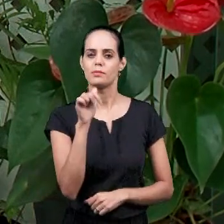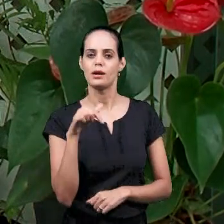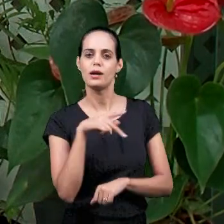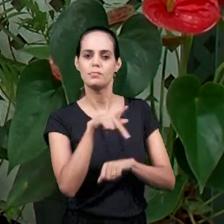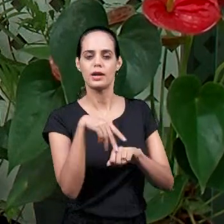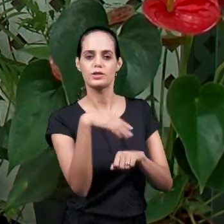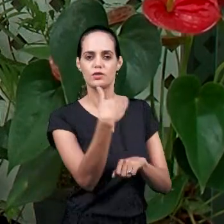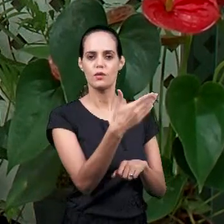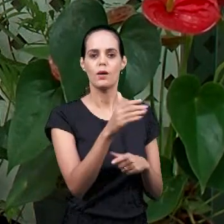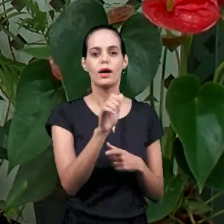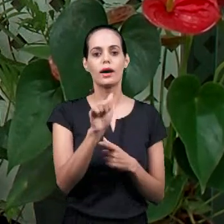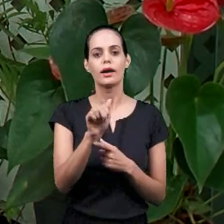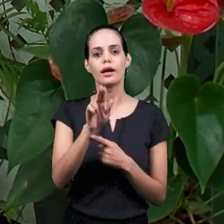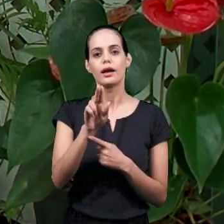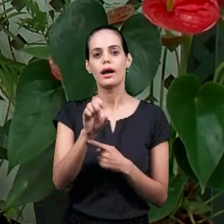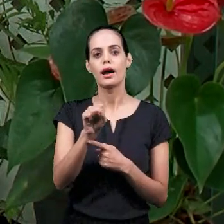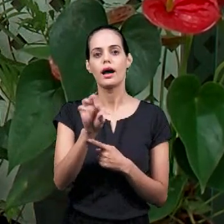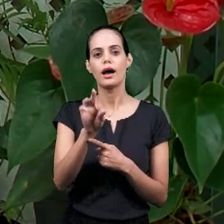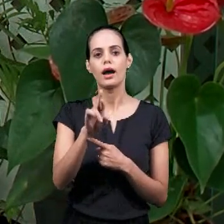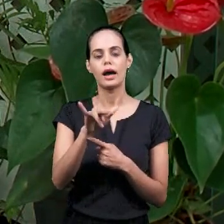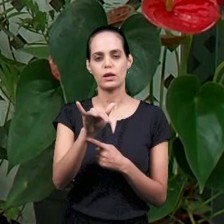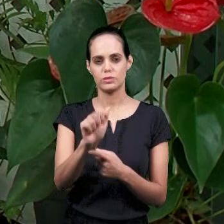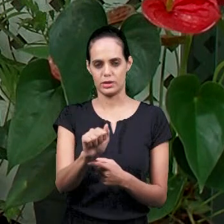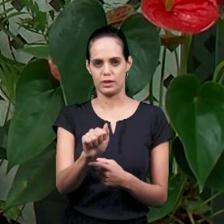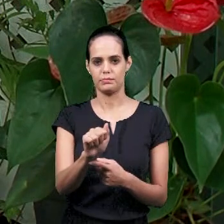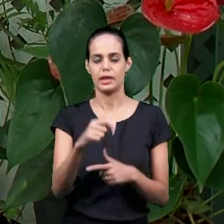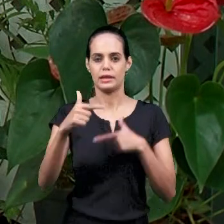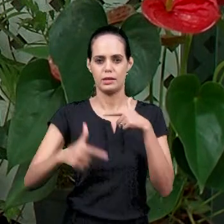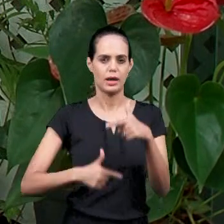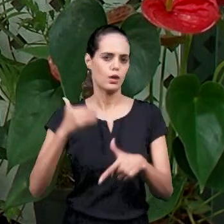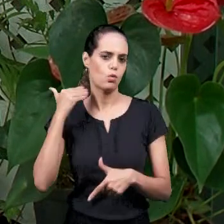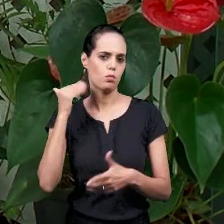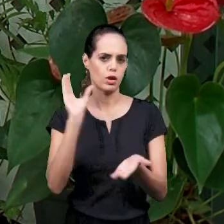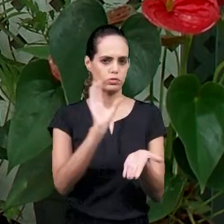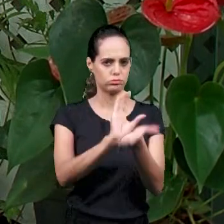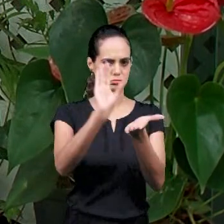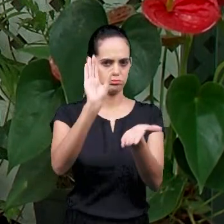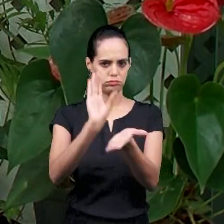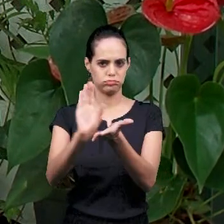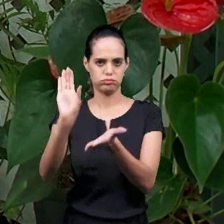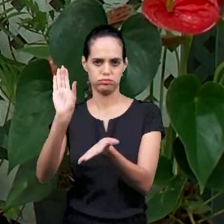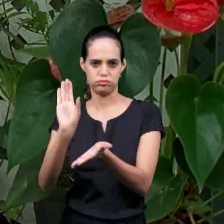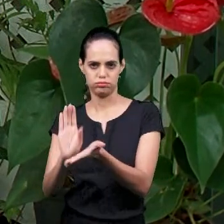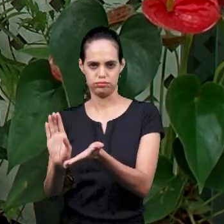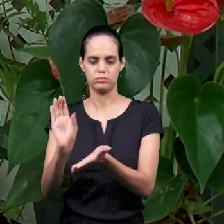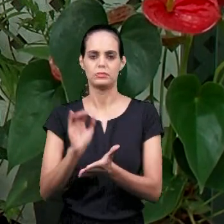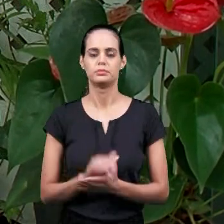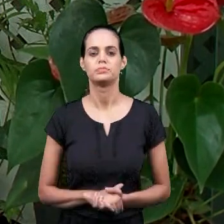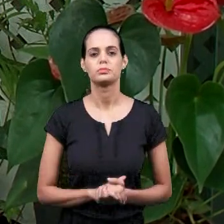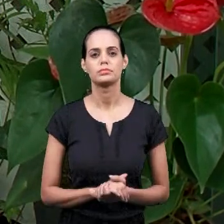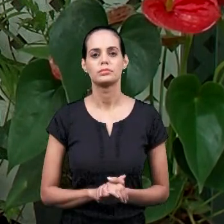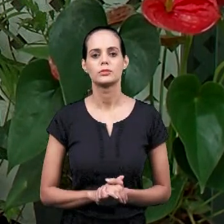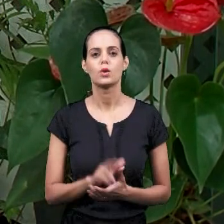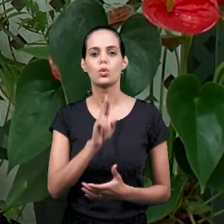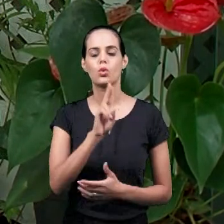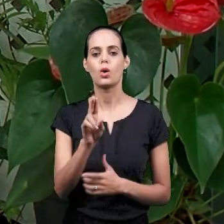avons dans l'Autriche, elle a un fils qui travaille dans un banc d'investissement.